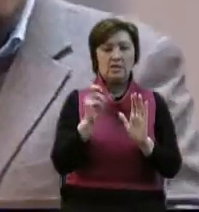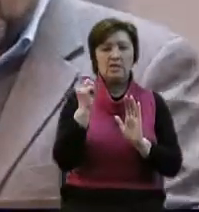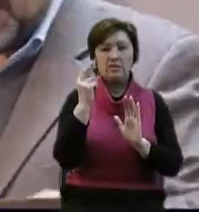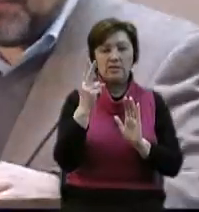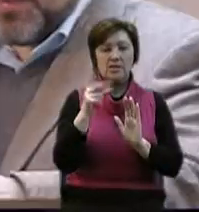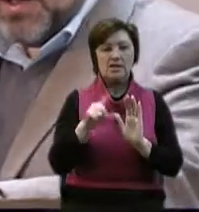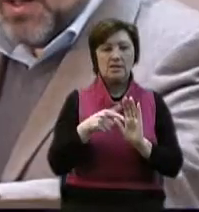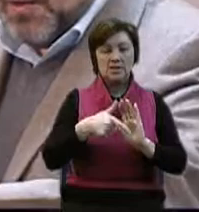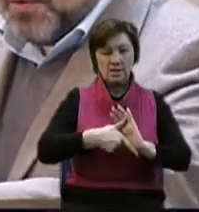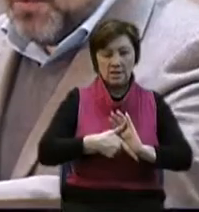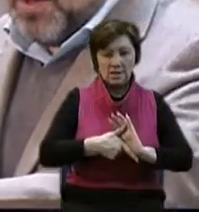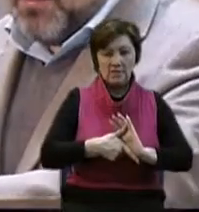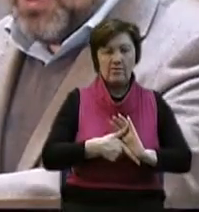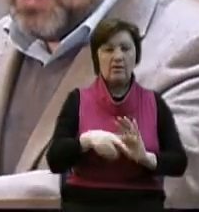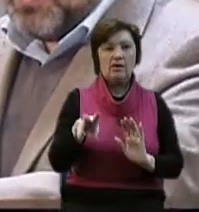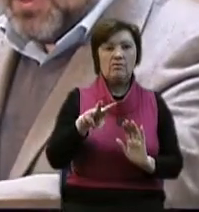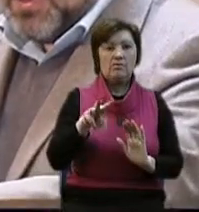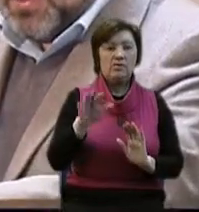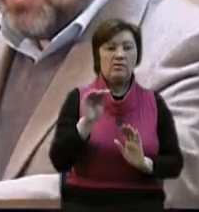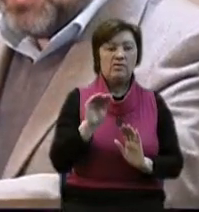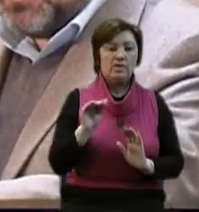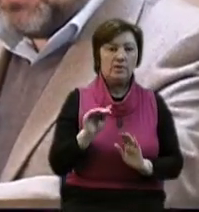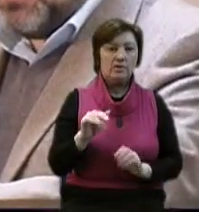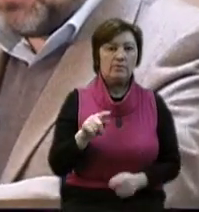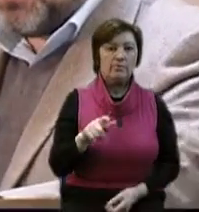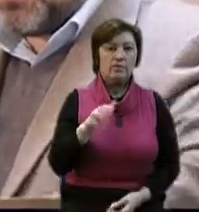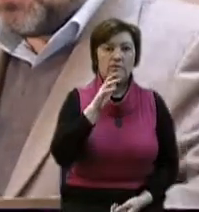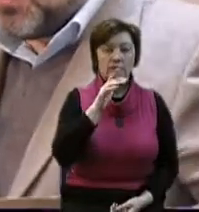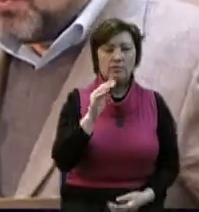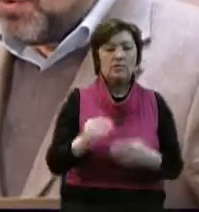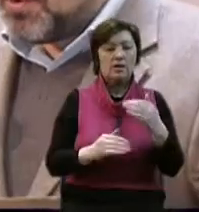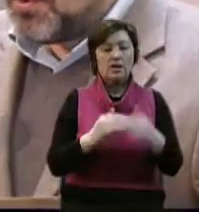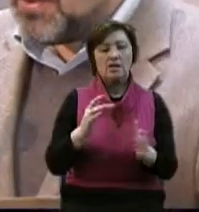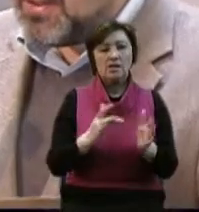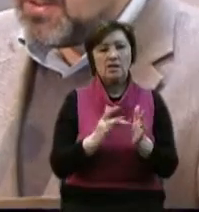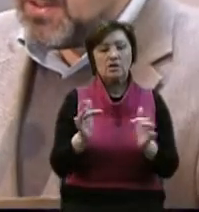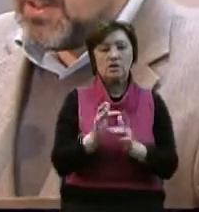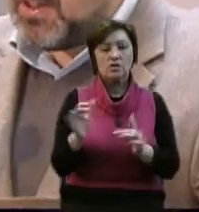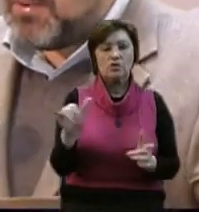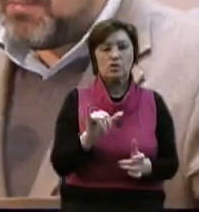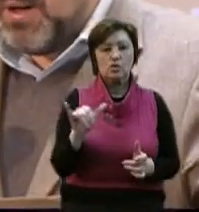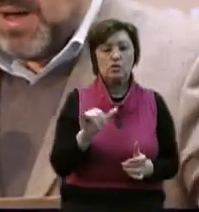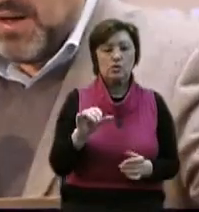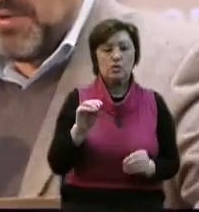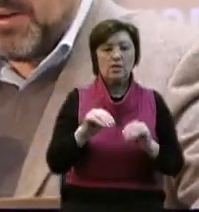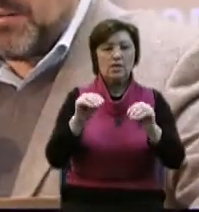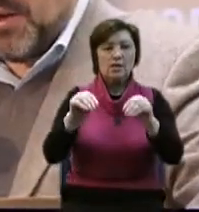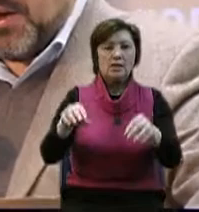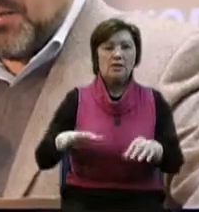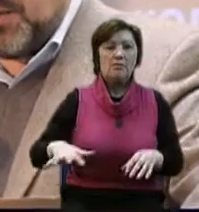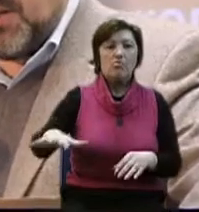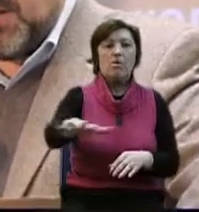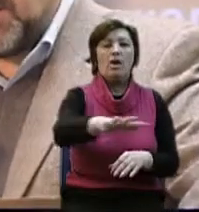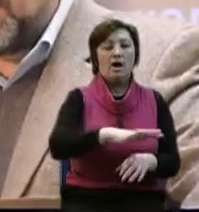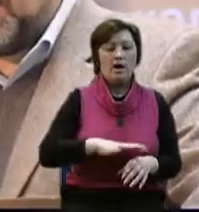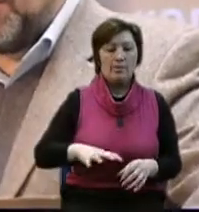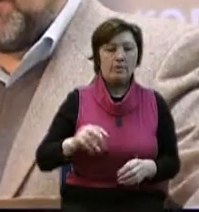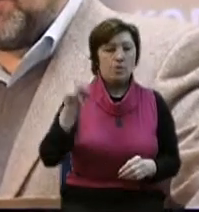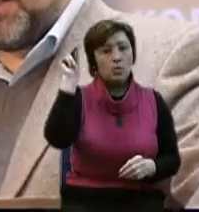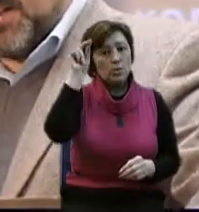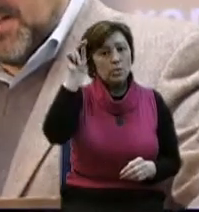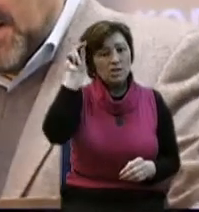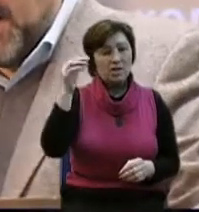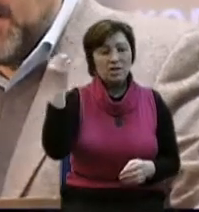Евангелия от Матфея. «В то время проходил Иисус в субботу за сеянными полями. Ученики же